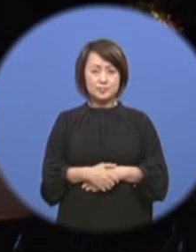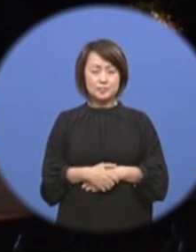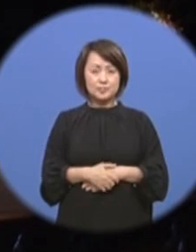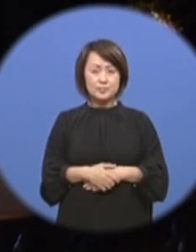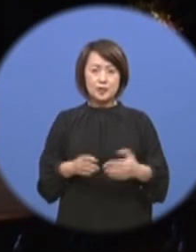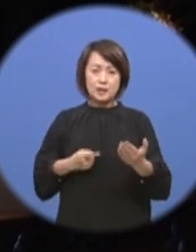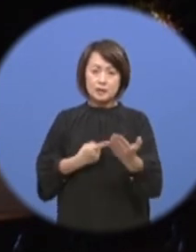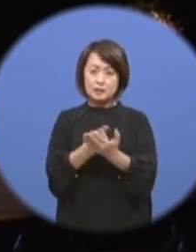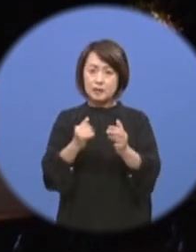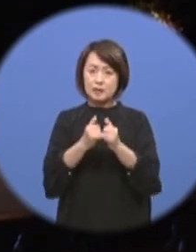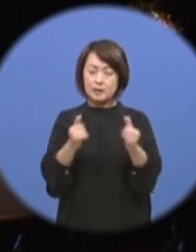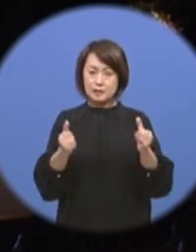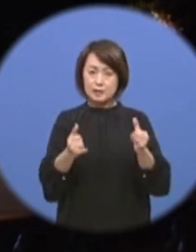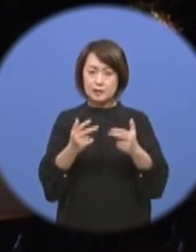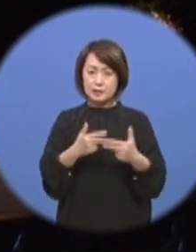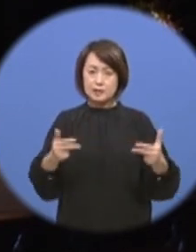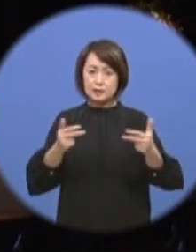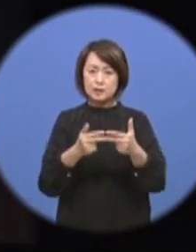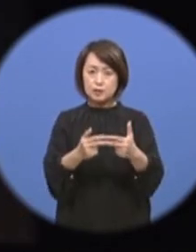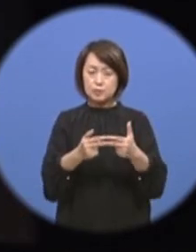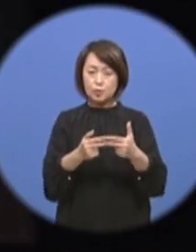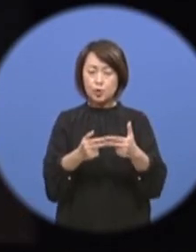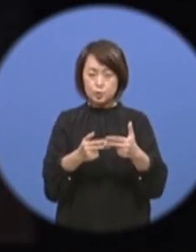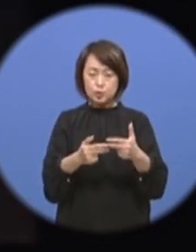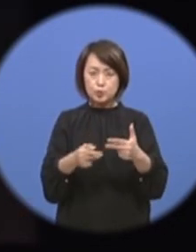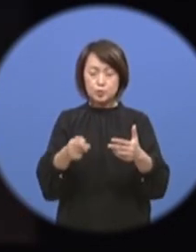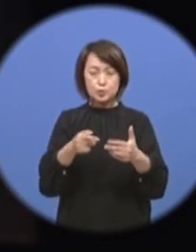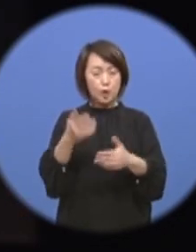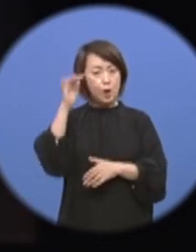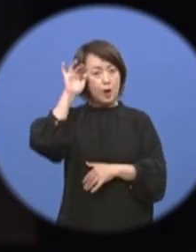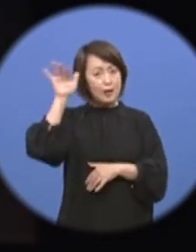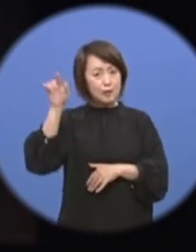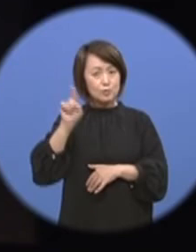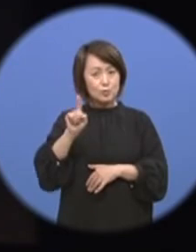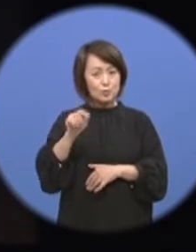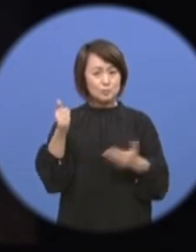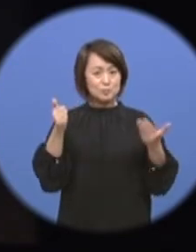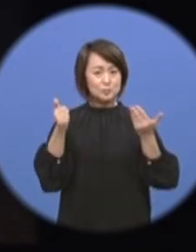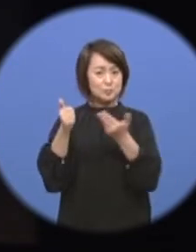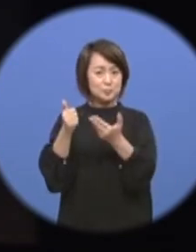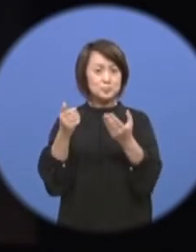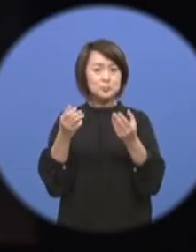参加した人たちにシンポジウムの感想などを聞きました